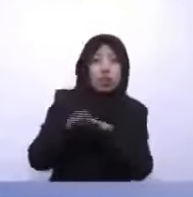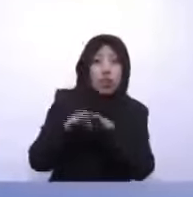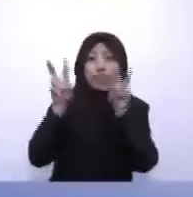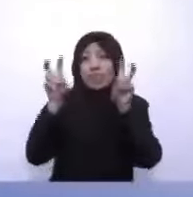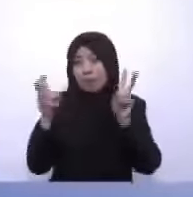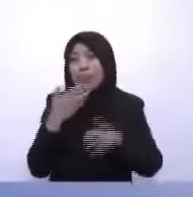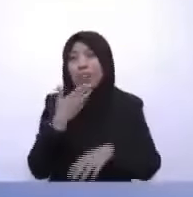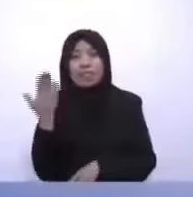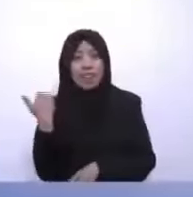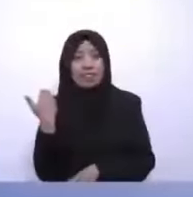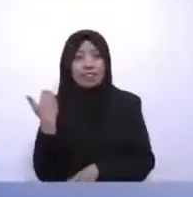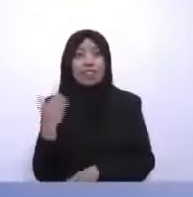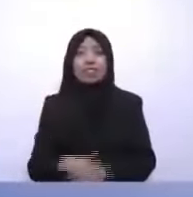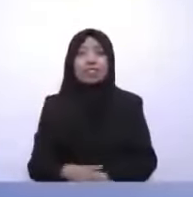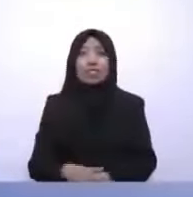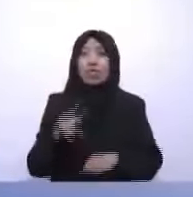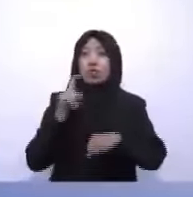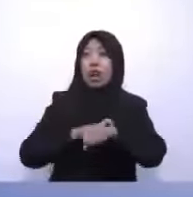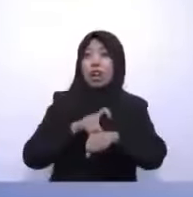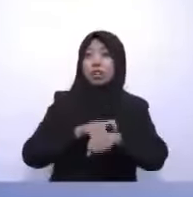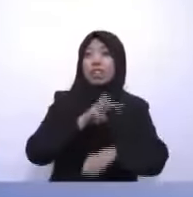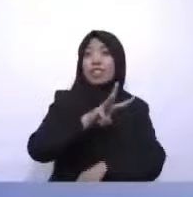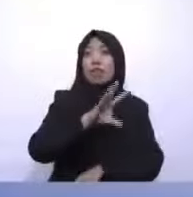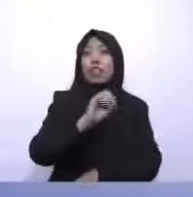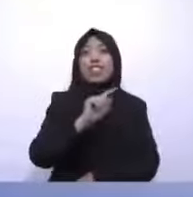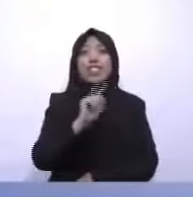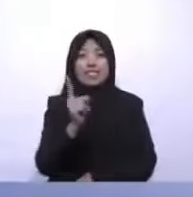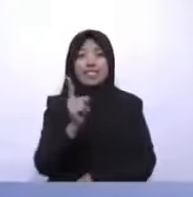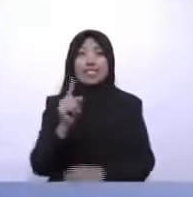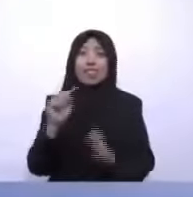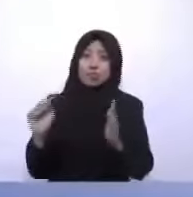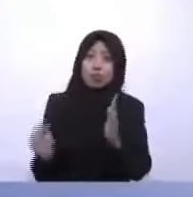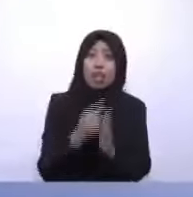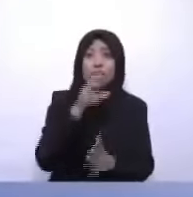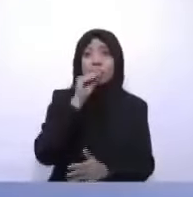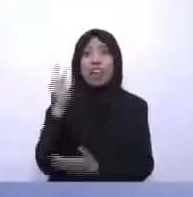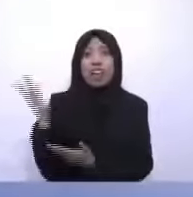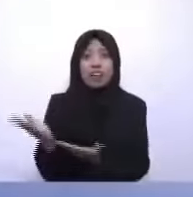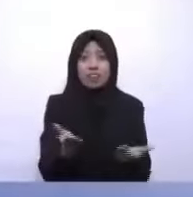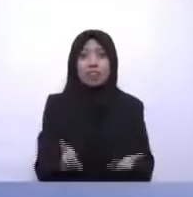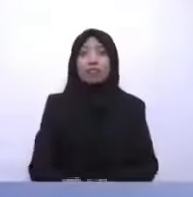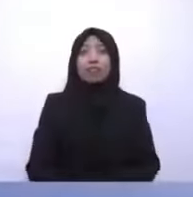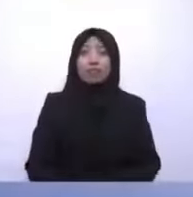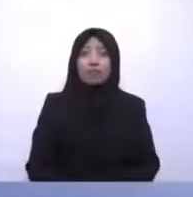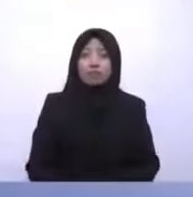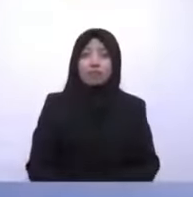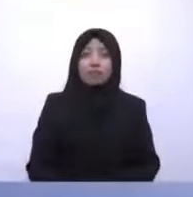tadi dibacakan. Waktu Anda 30 detik dimulai saat berbicara. Silakan.